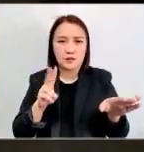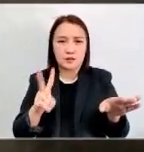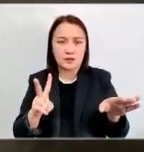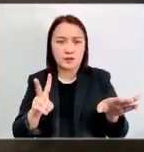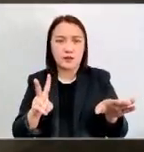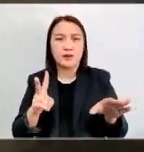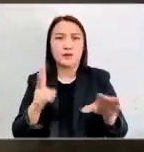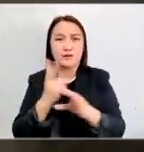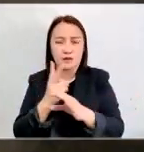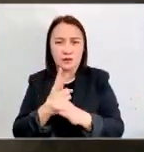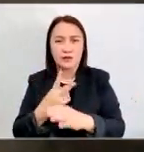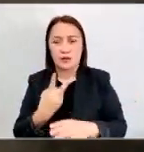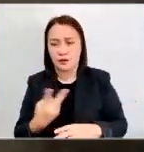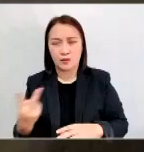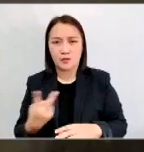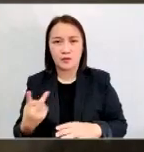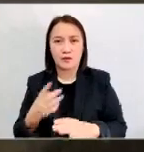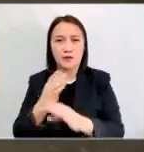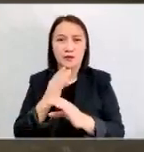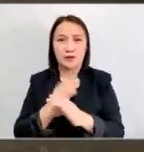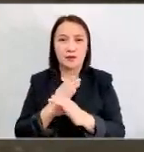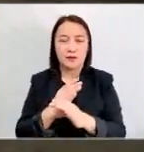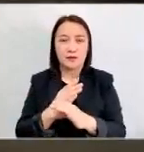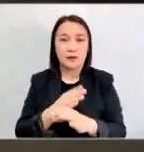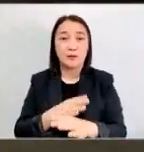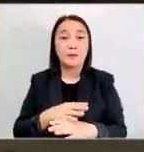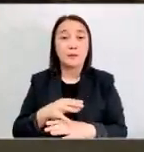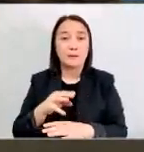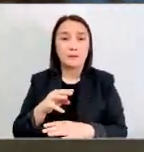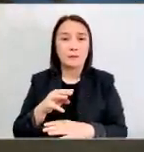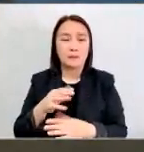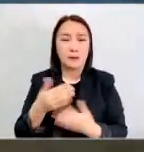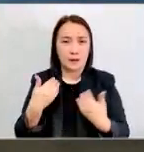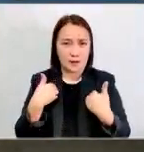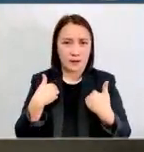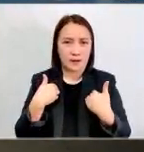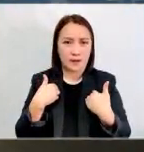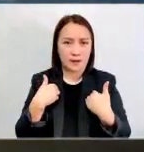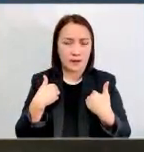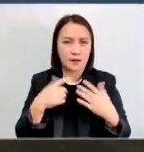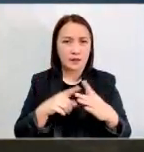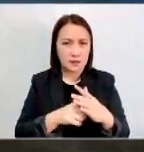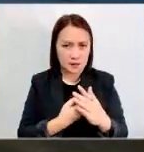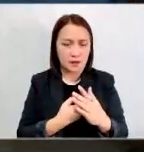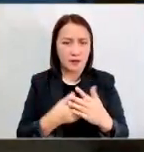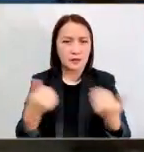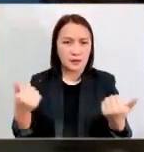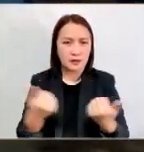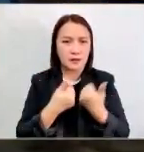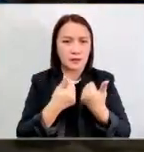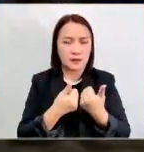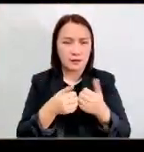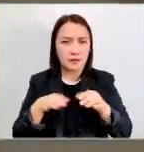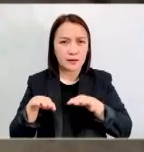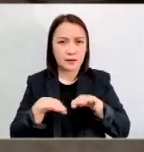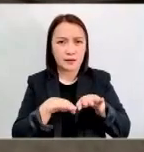inisyal na investigasyon ng Manila Traffic and Parking Bureau, nagsimula ang aksidente nang makagitgitan ng trailer truck ang isang puting